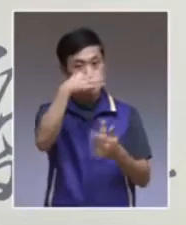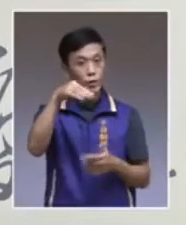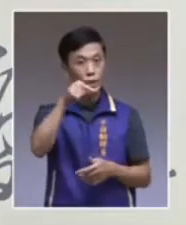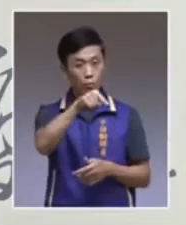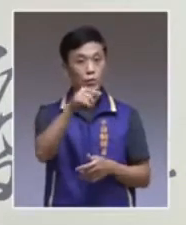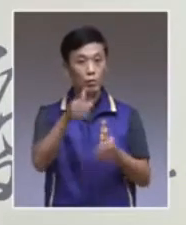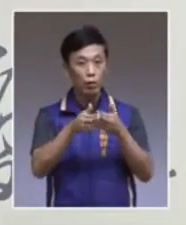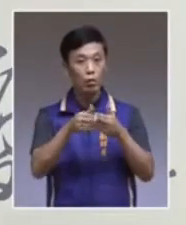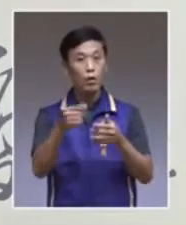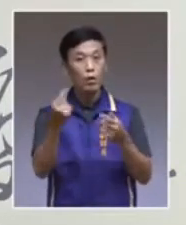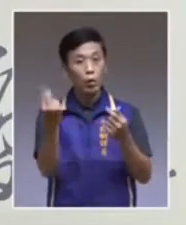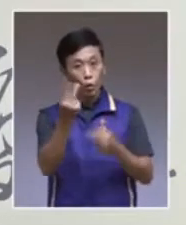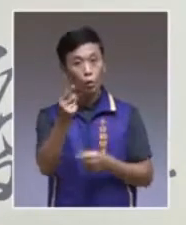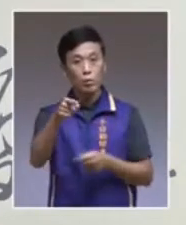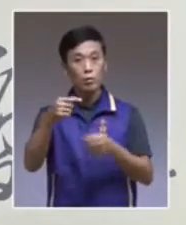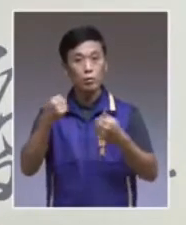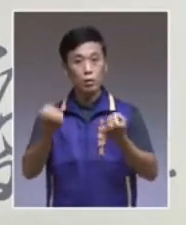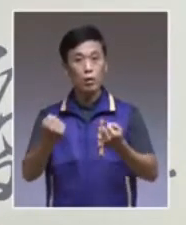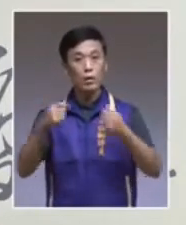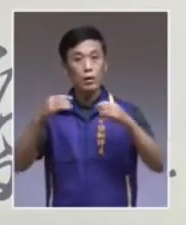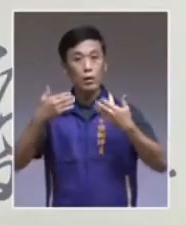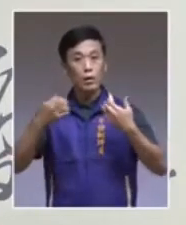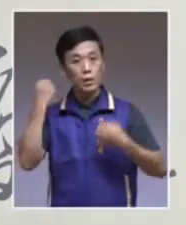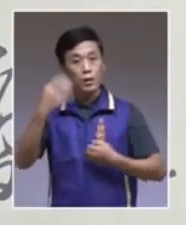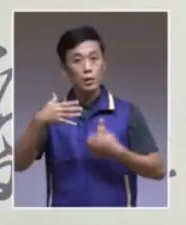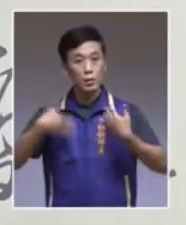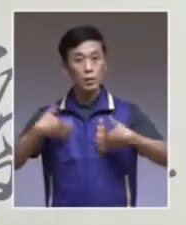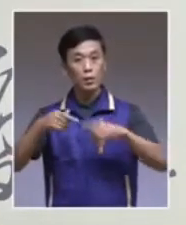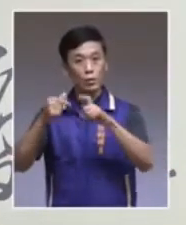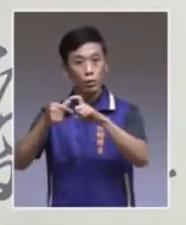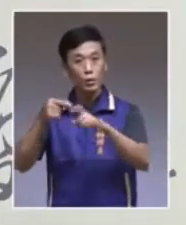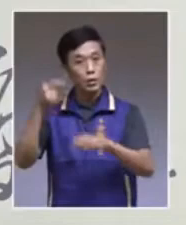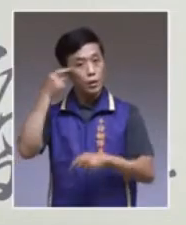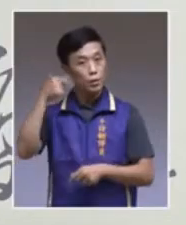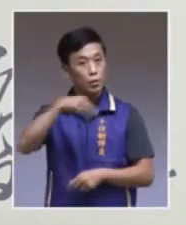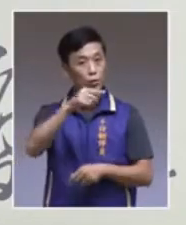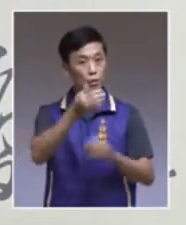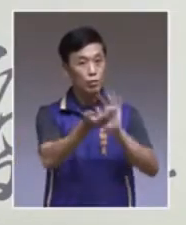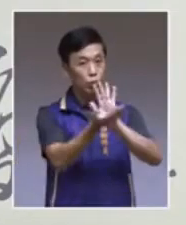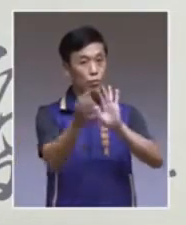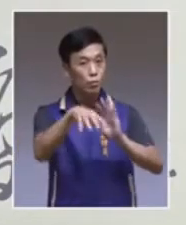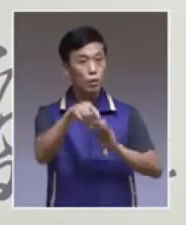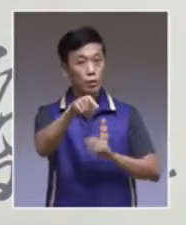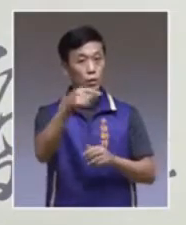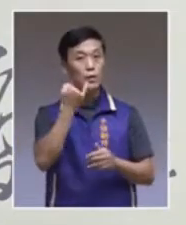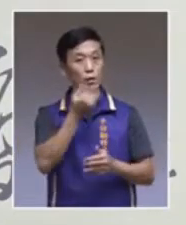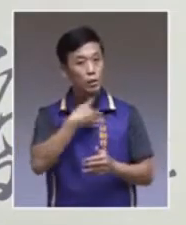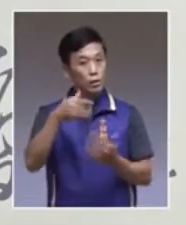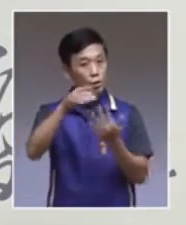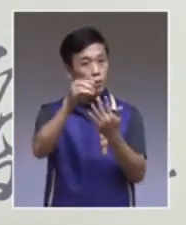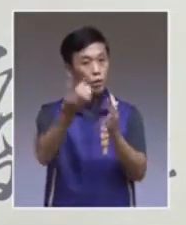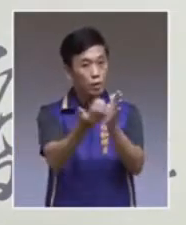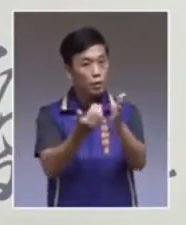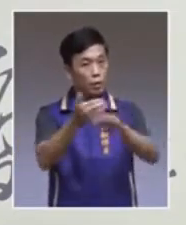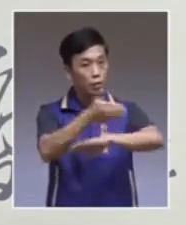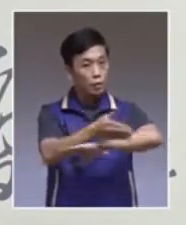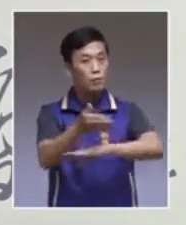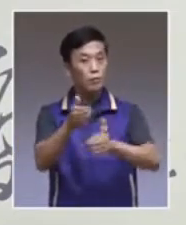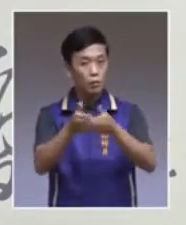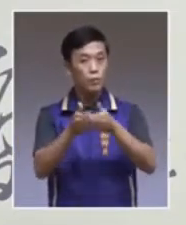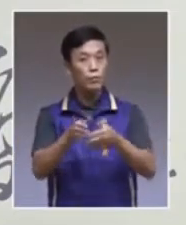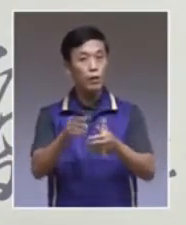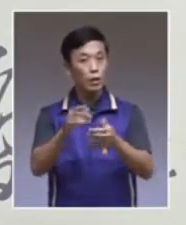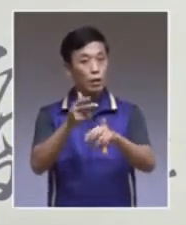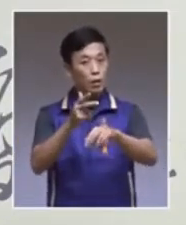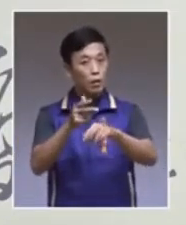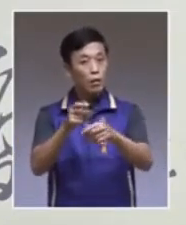兴区，那你要去这个展览馆，那你可能要去前镇选啊。那这样的话，多元的方